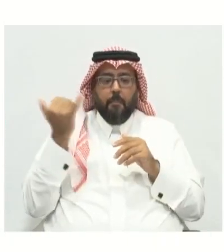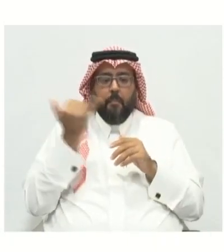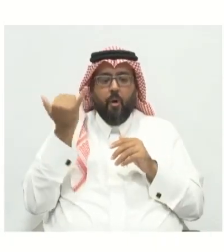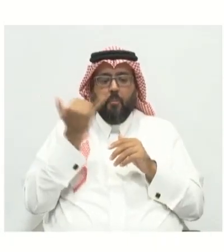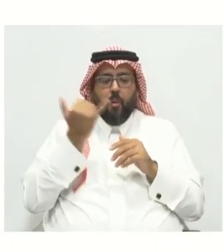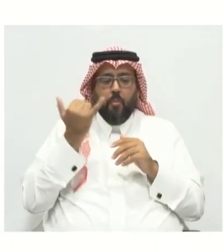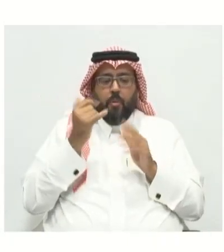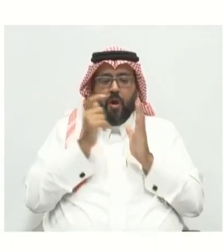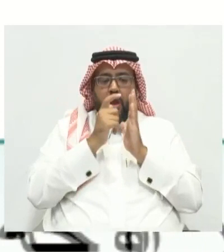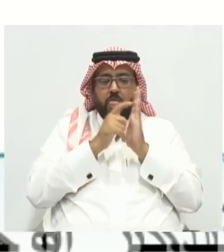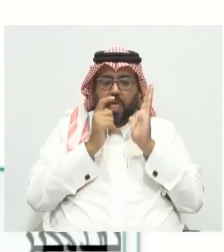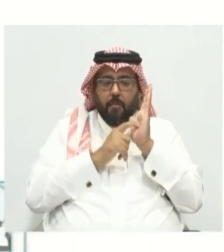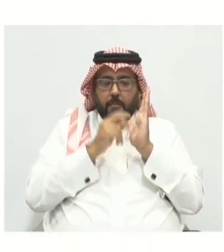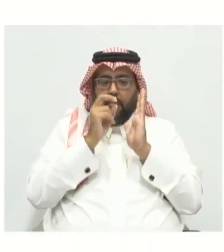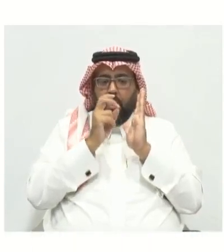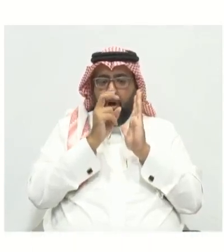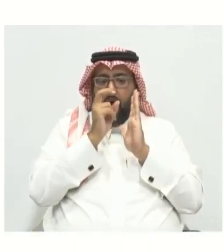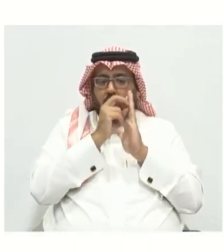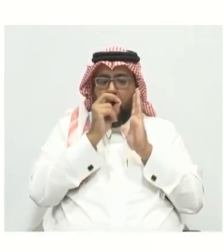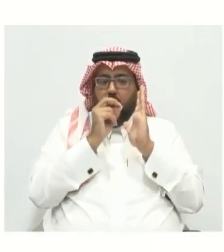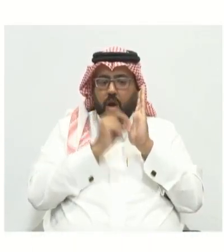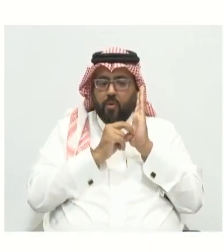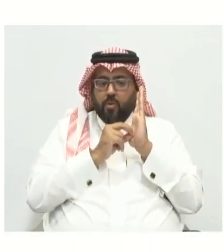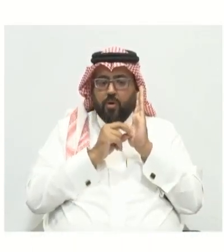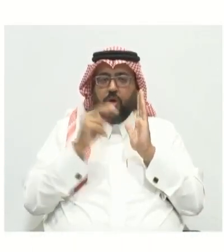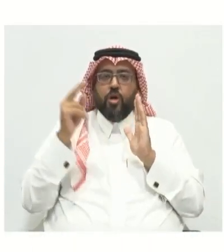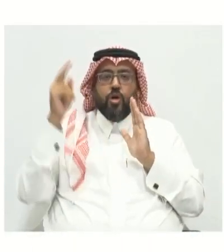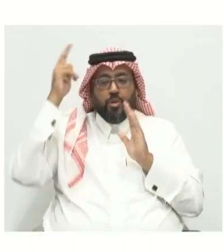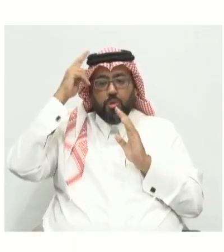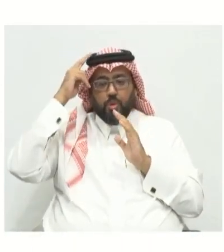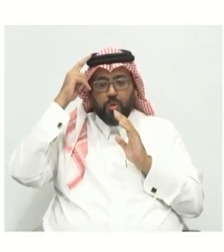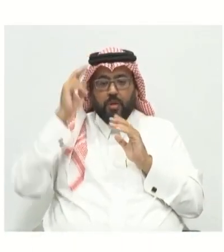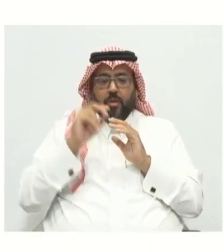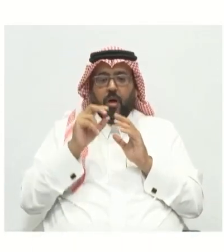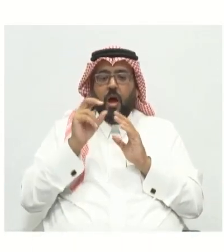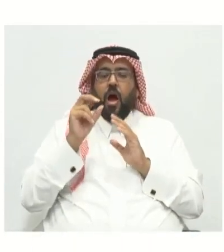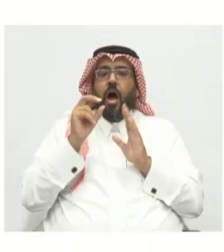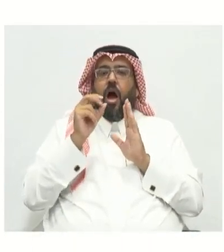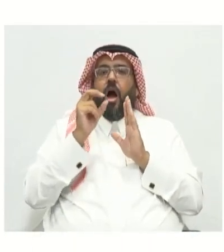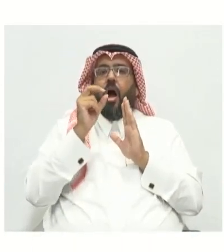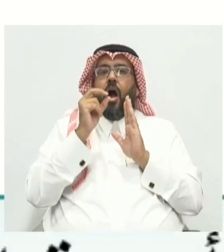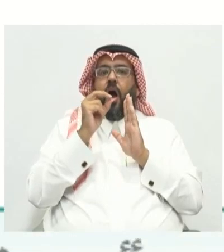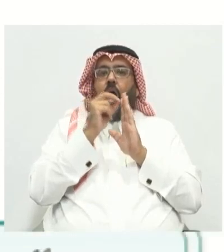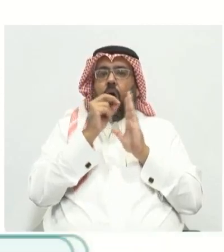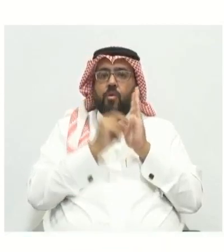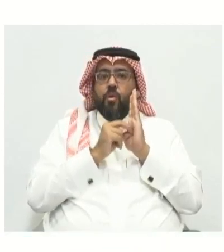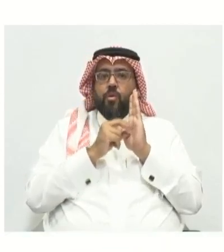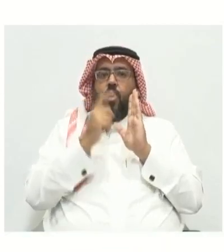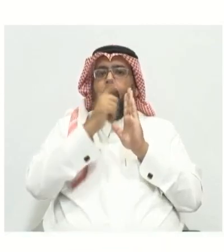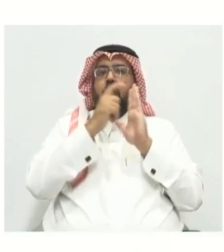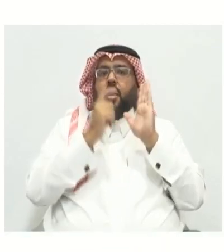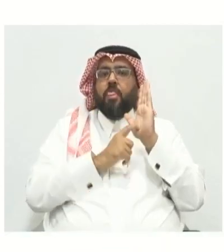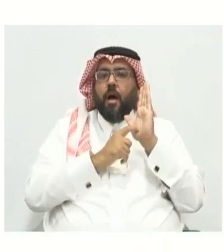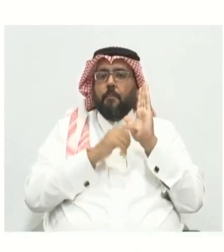العامه للقانون السعودي وايضا تذكر اوجه استعمال مصطلح القانون ومصطلح النظام